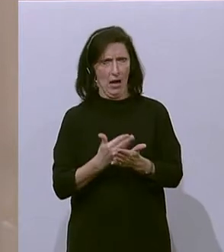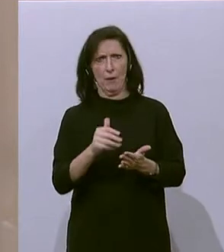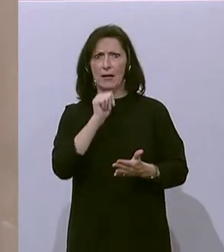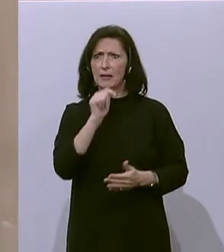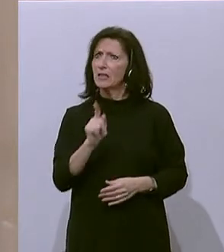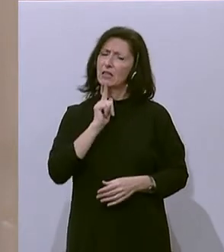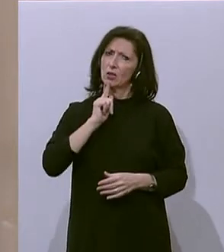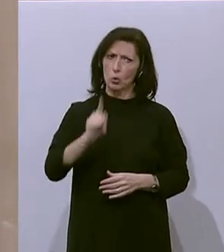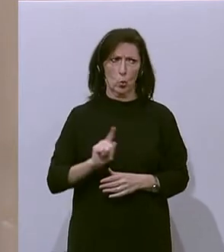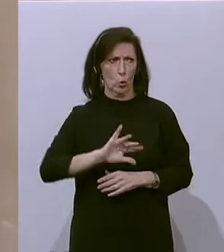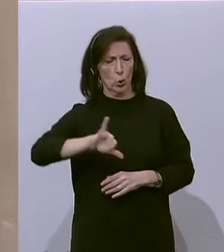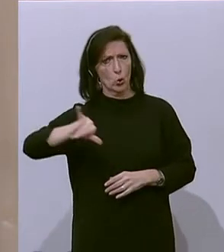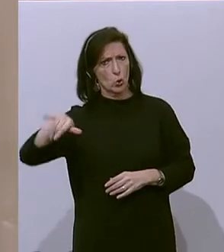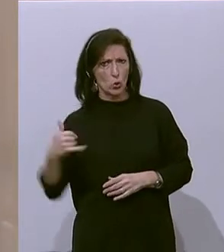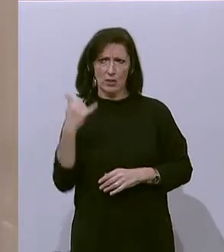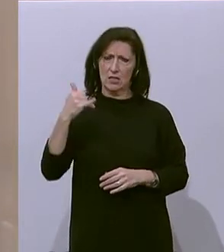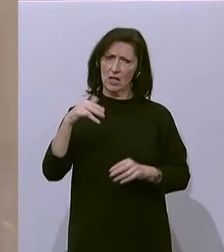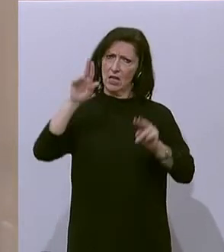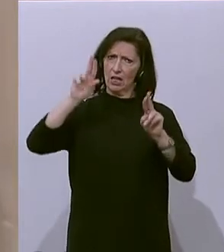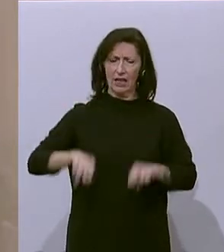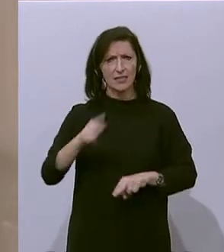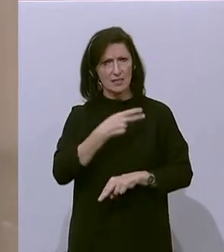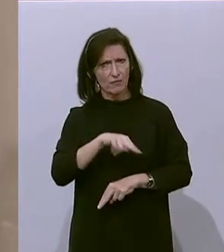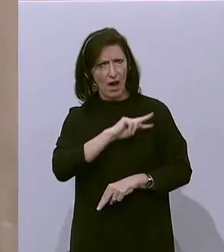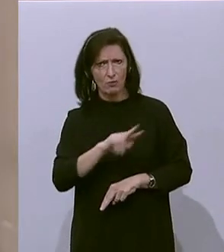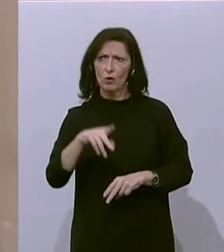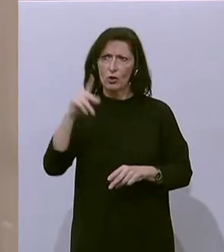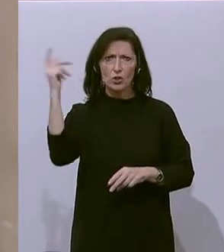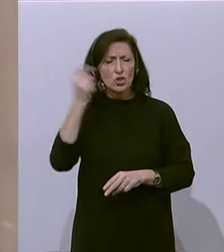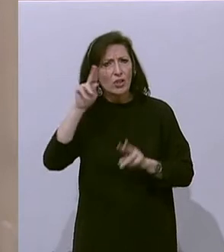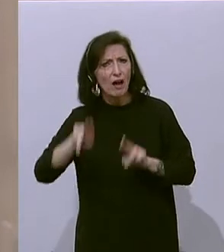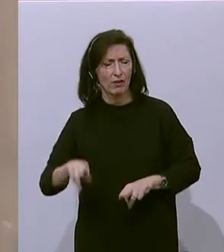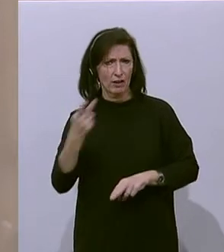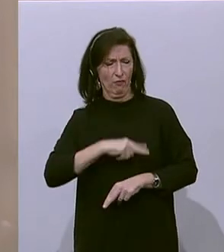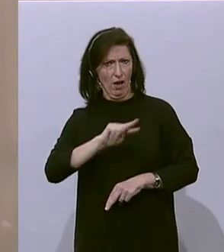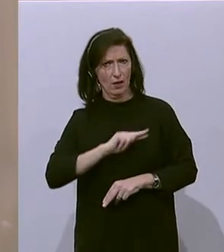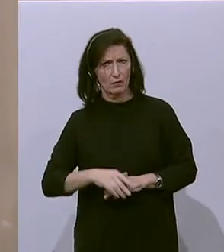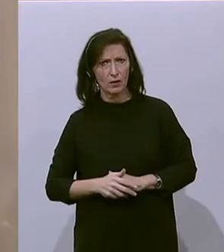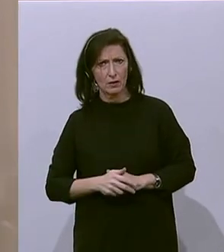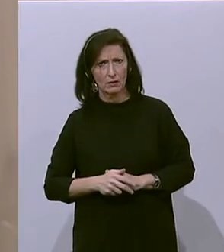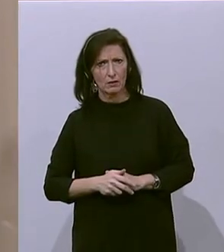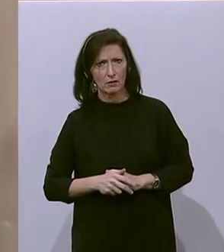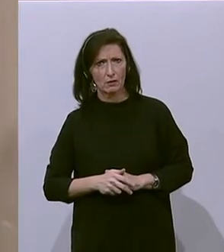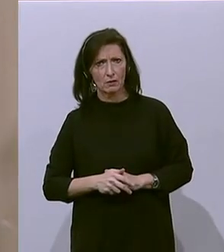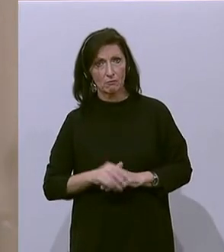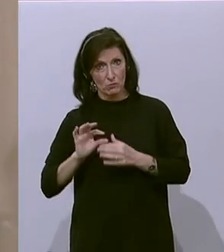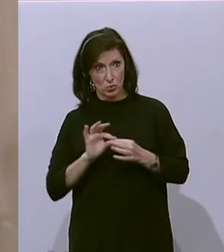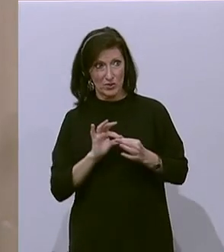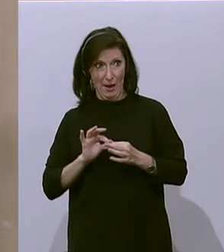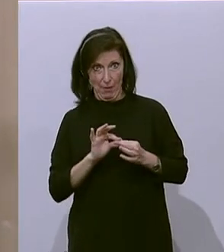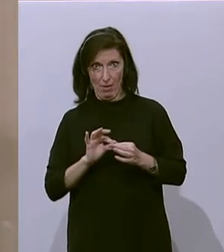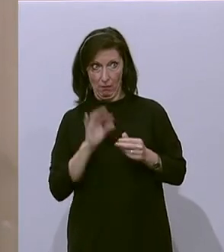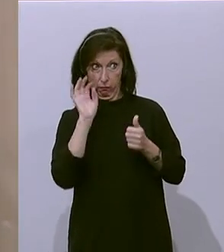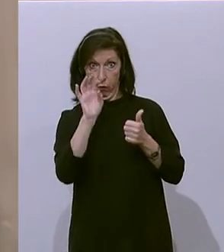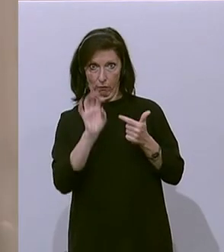nur die juristische, die rechtliche Verantwortung, die strafrechtliche Verantwortung dieser Vorwürfe geklärt